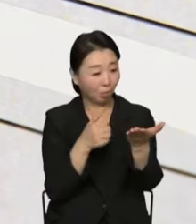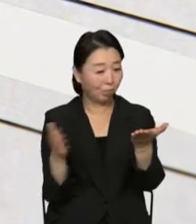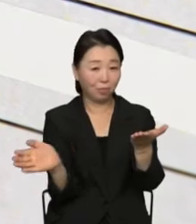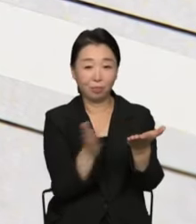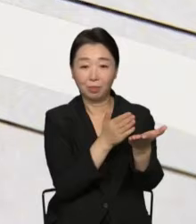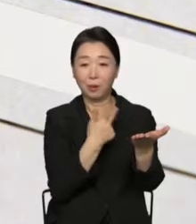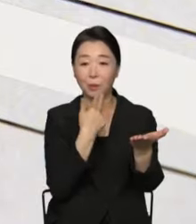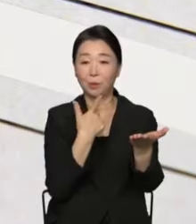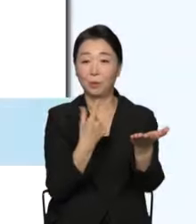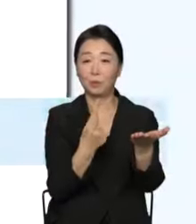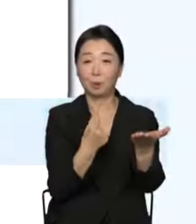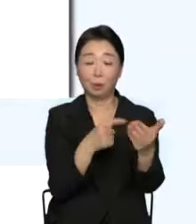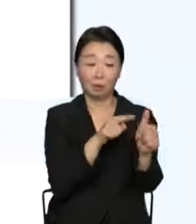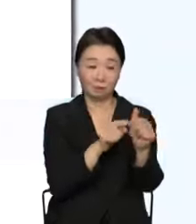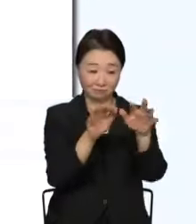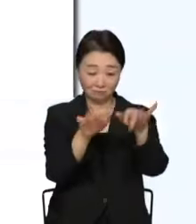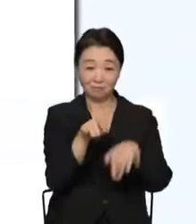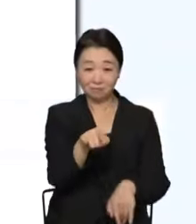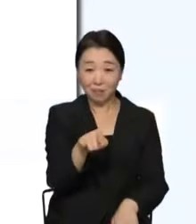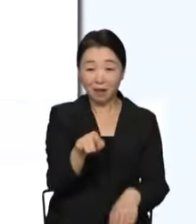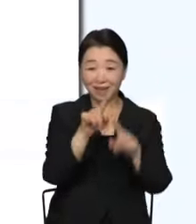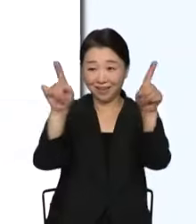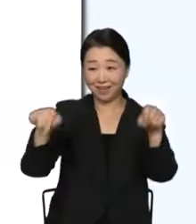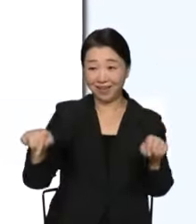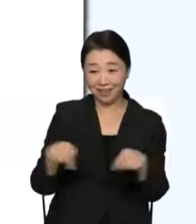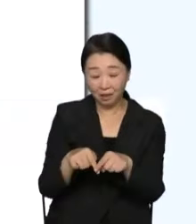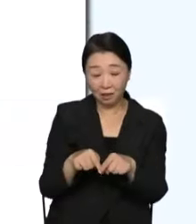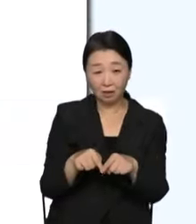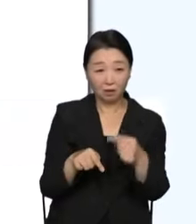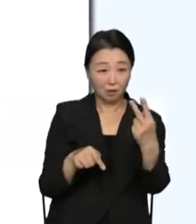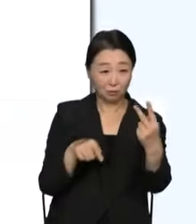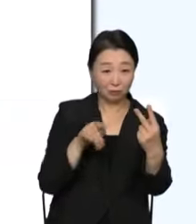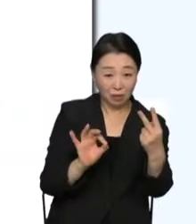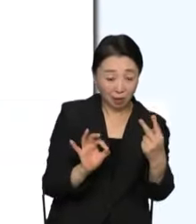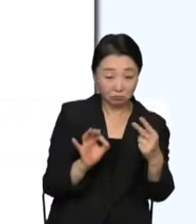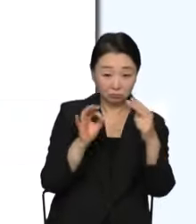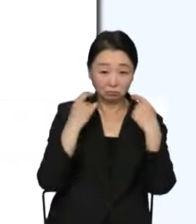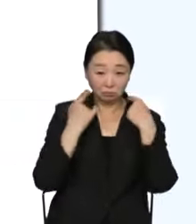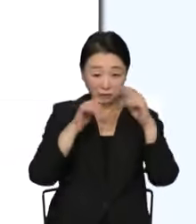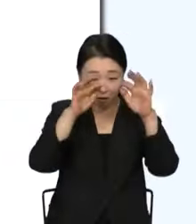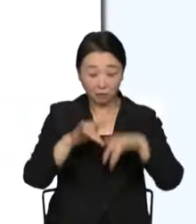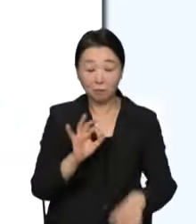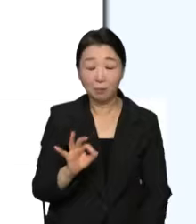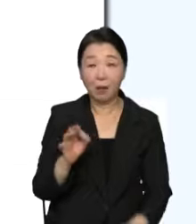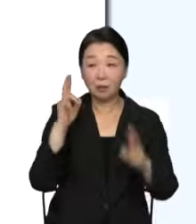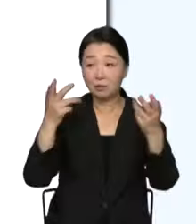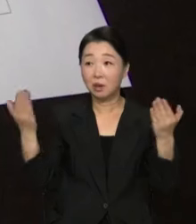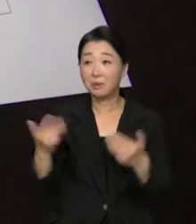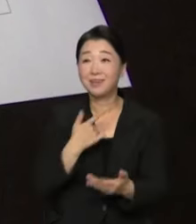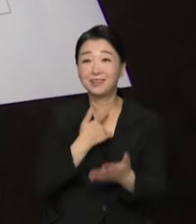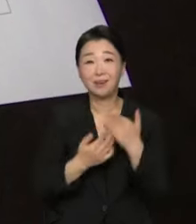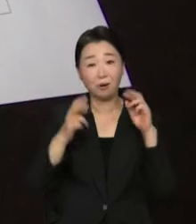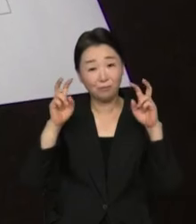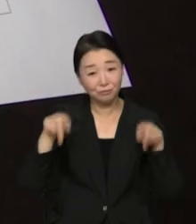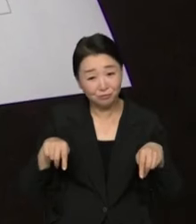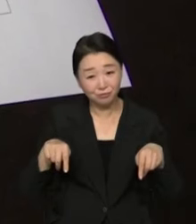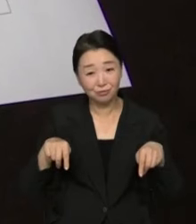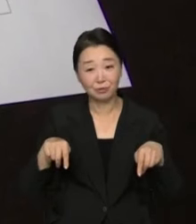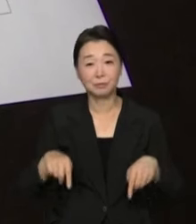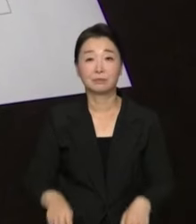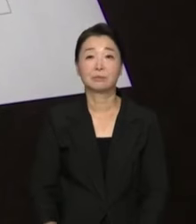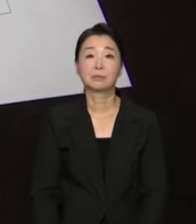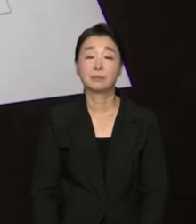않습니다. 주감사가 작성한 두 쪽짜리 이력서에도 기업에서 일한 경력은 나와 있지 않습니다. 유암코는